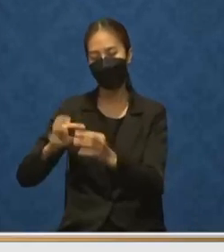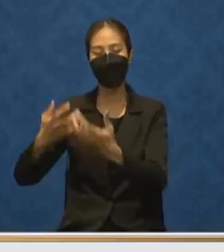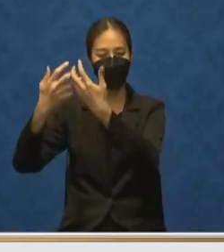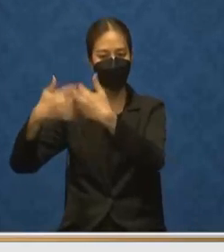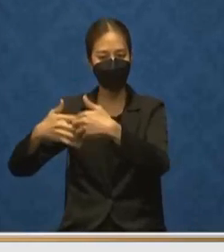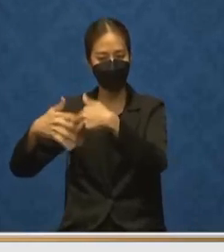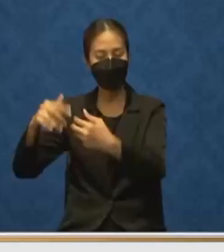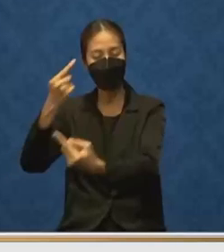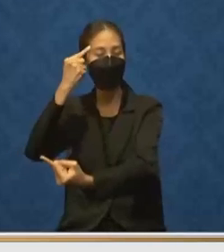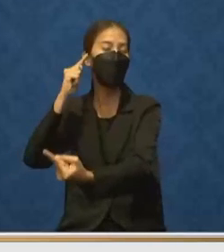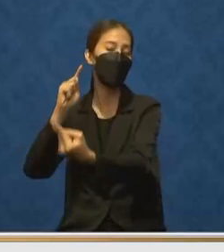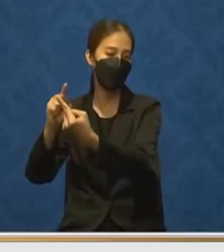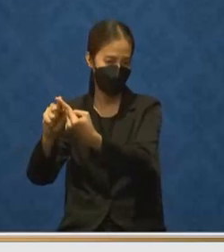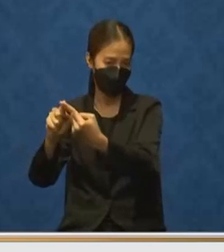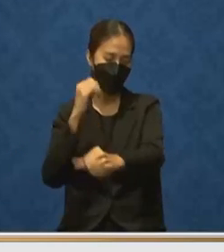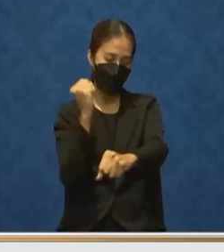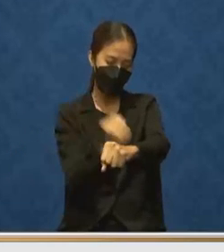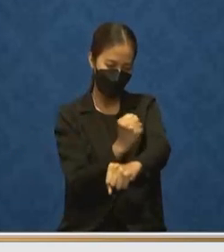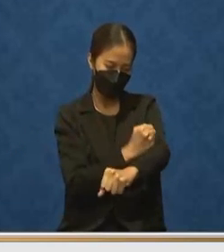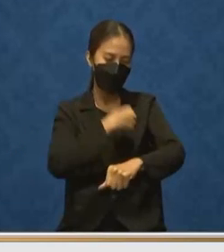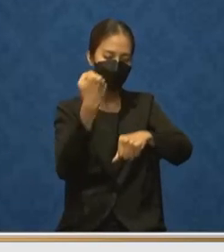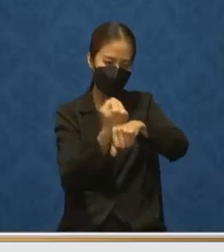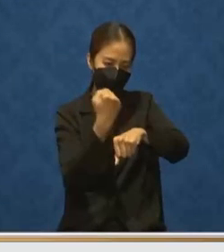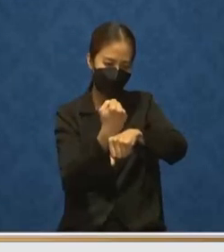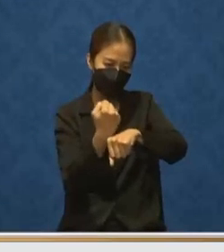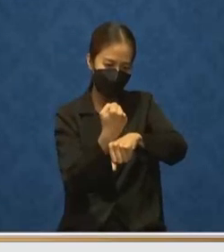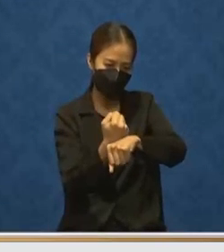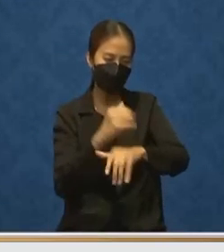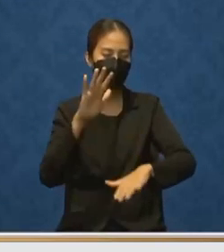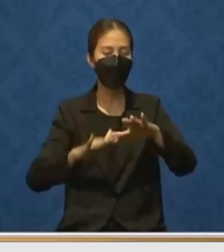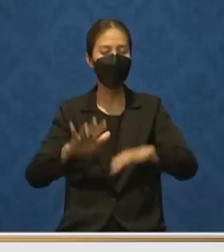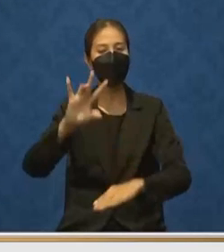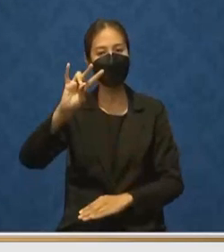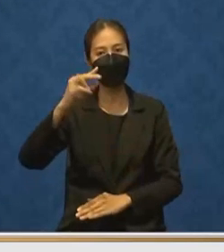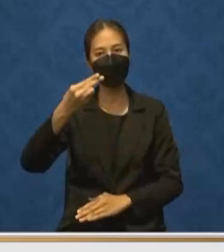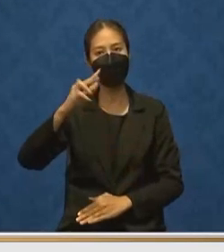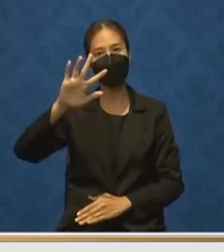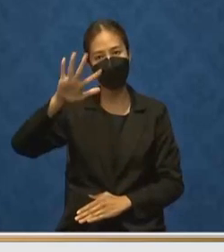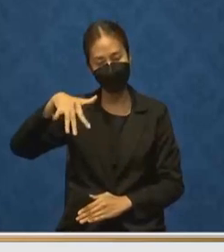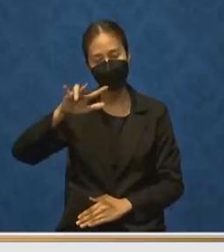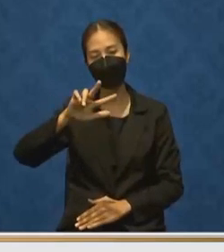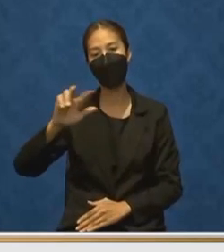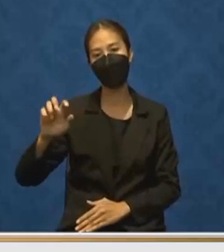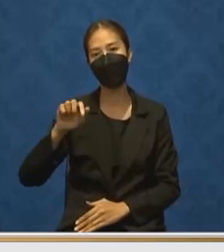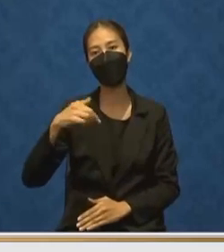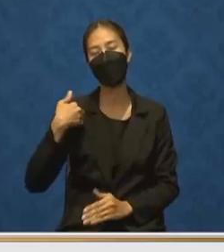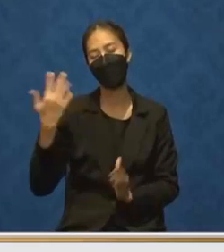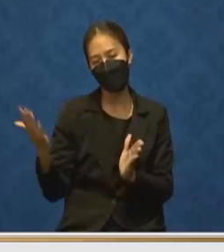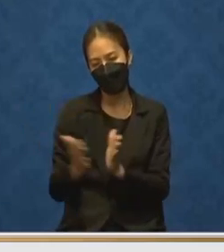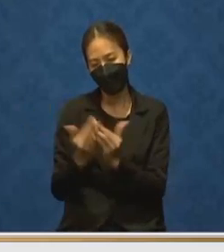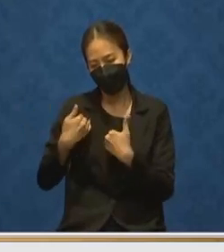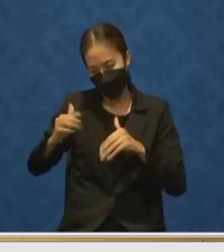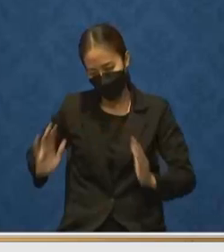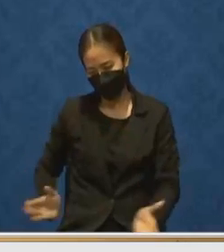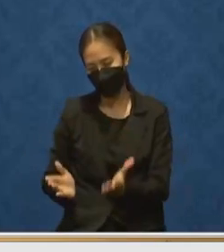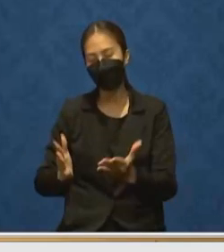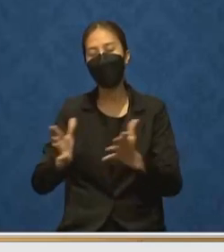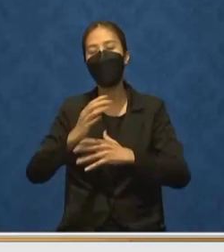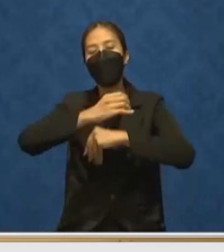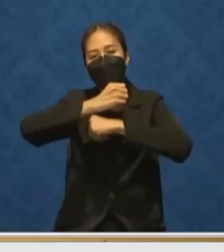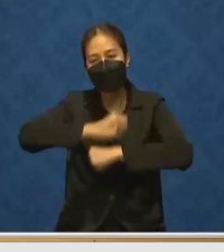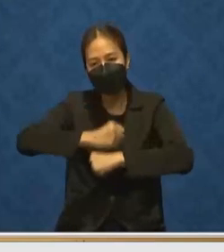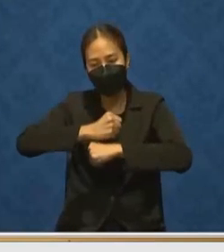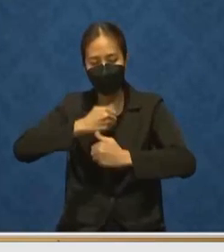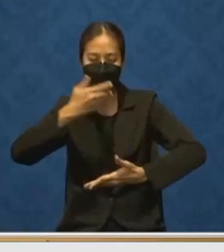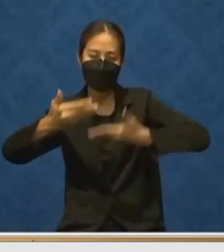ายโดยแรงงานจะได้รับการฝึกฝีมือไม่น้อยกว่า 75,300 คนรวมทั้งส่งเสริมให้ผู้สูงอายุเข้าร่วมกิ